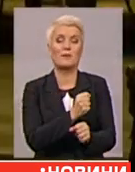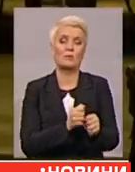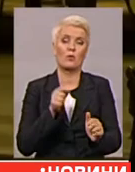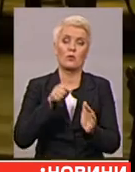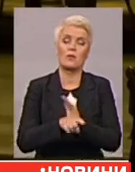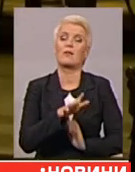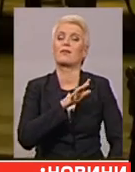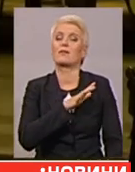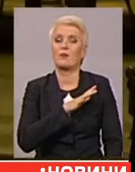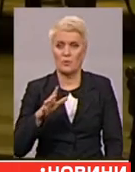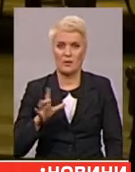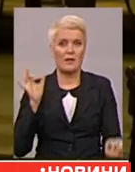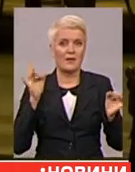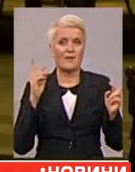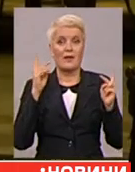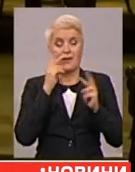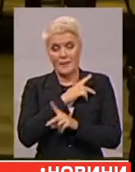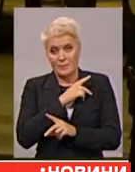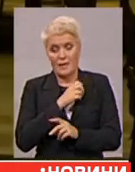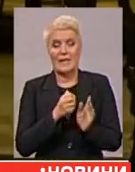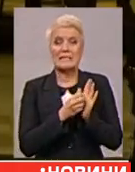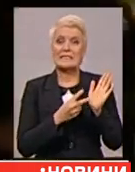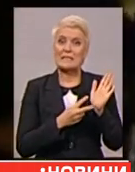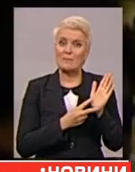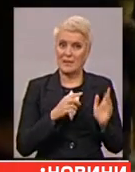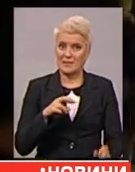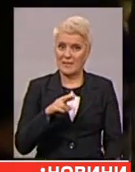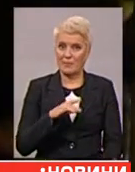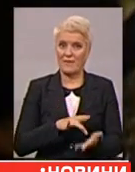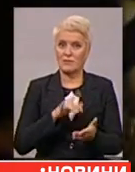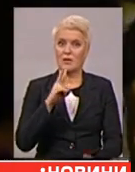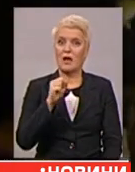знайшли. Тривогу визнали хибною. 17 серпня в столиці Каталонії